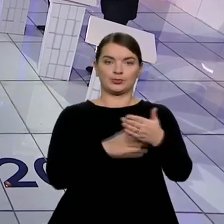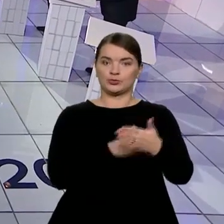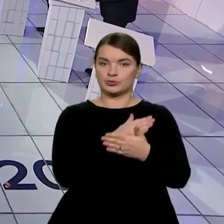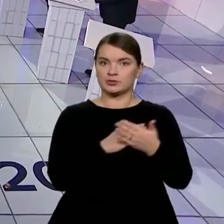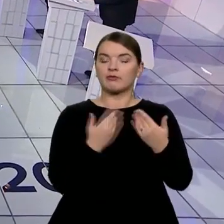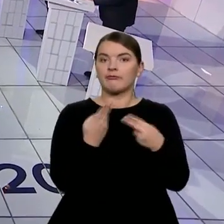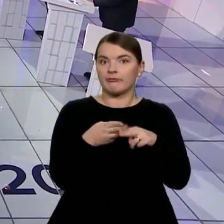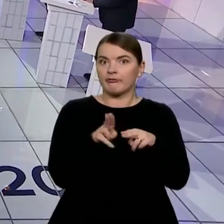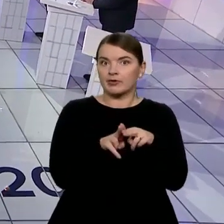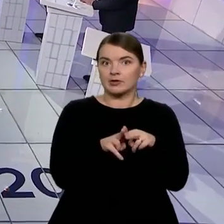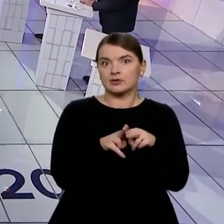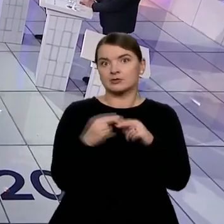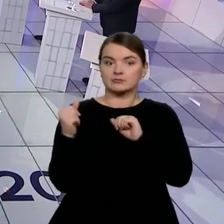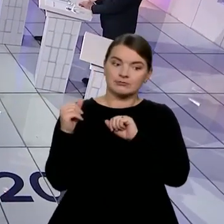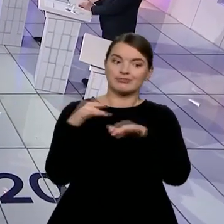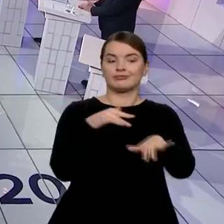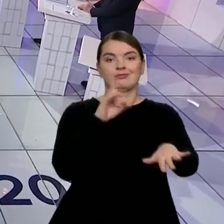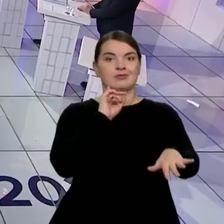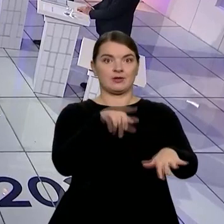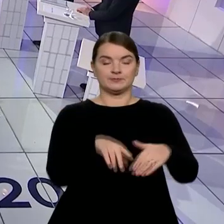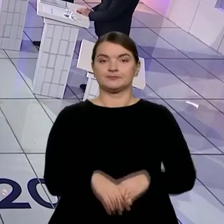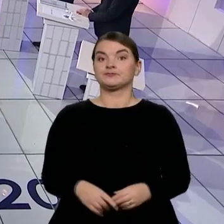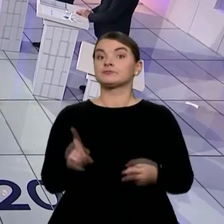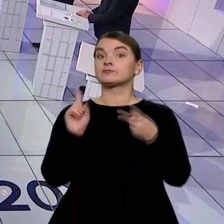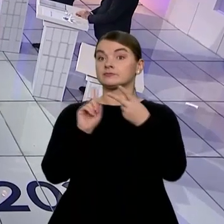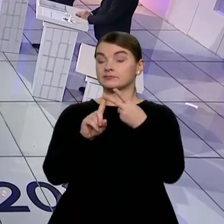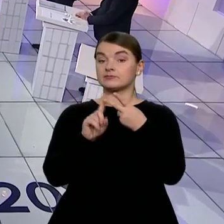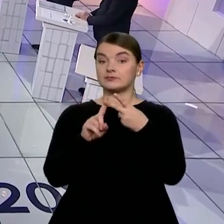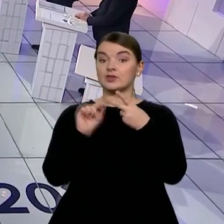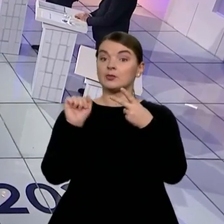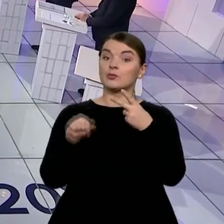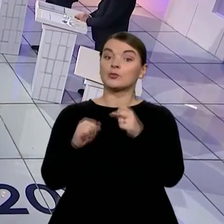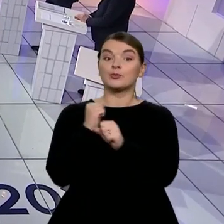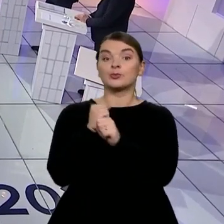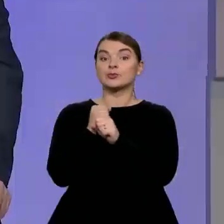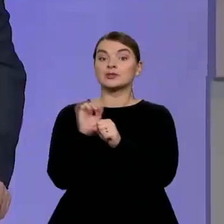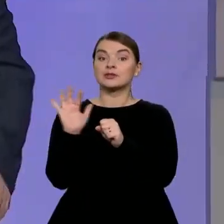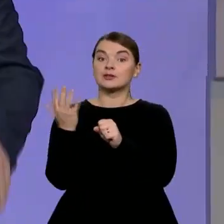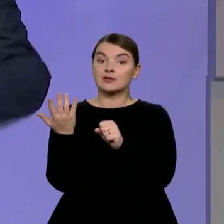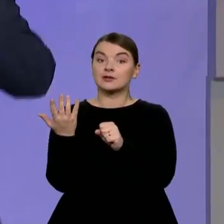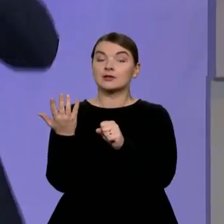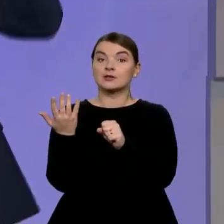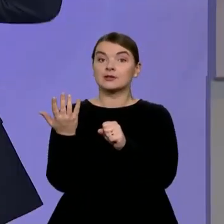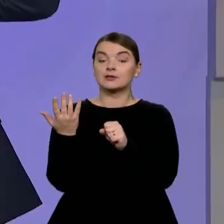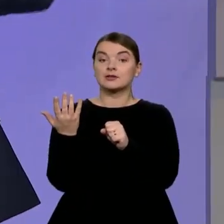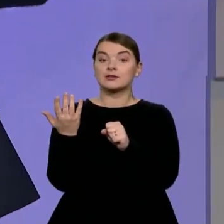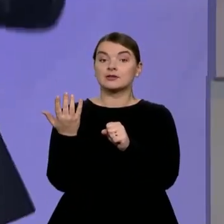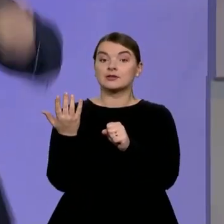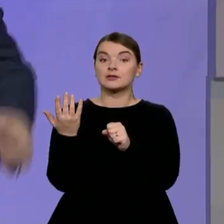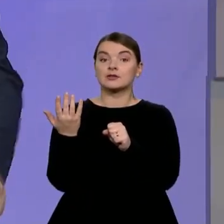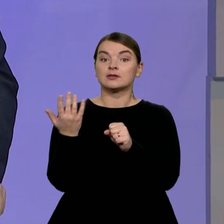sumažino patrauklumą bulvaro. Kitas dalykas, kurį, sakykime, galbūt reikėtų padaryti, tai